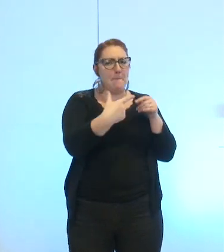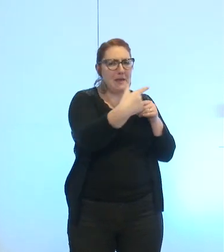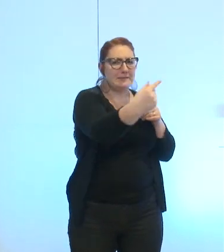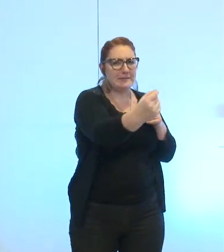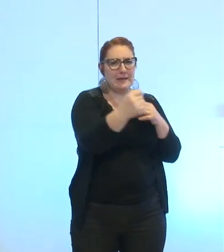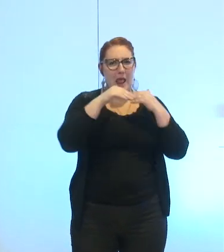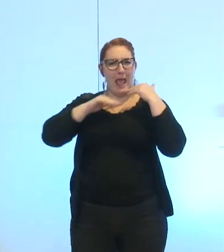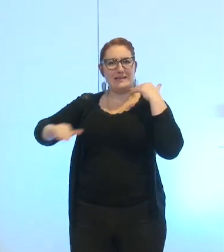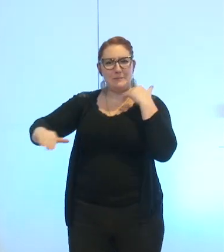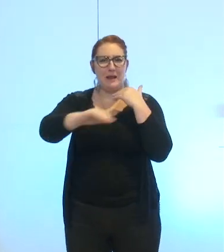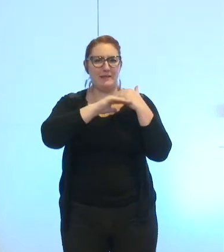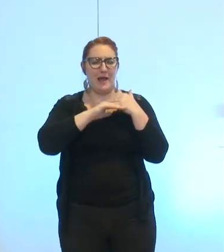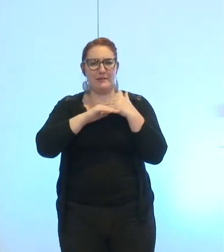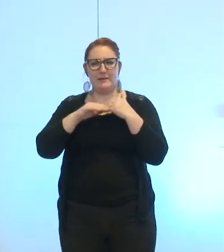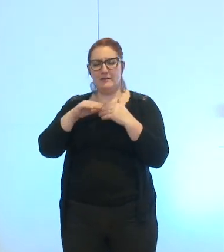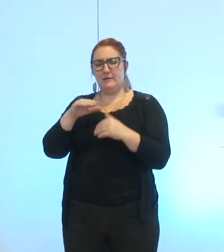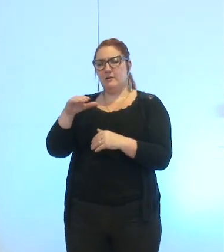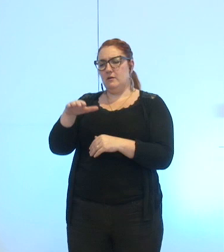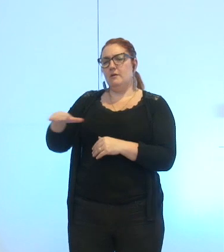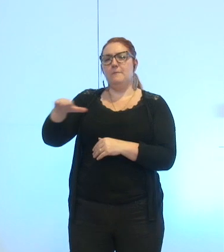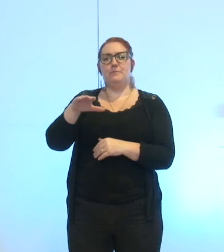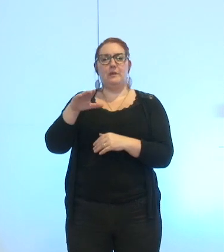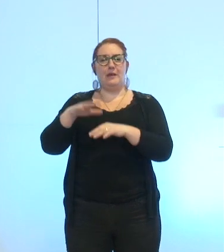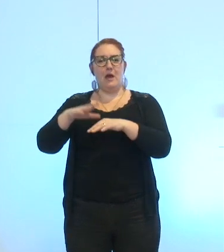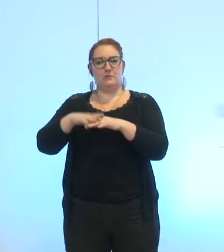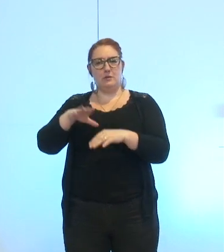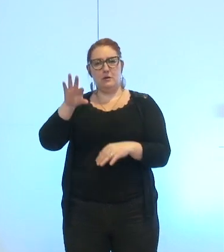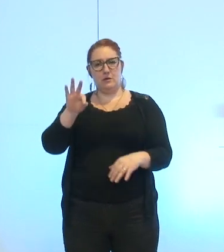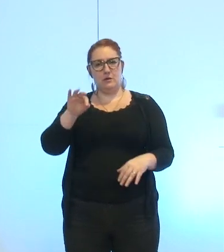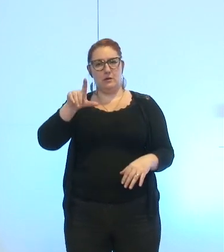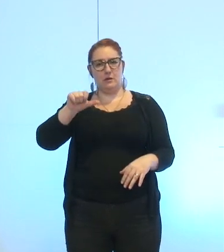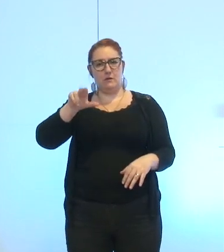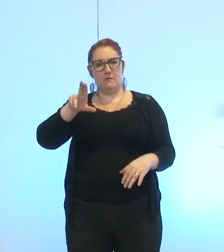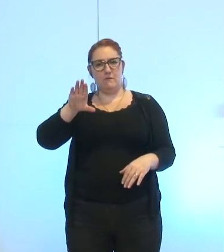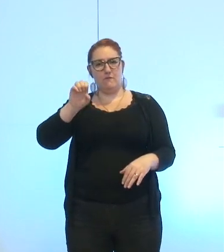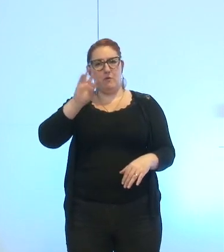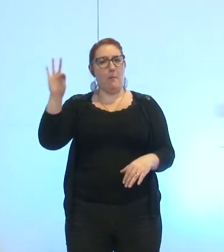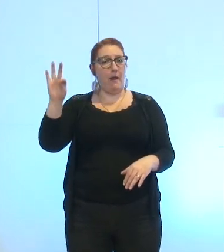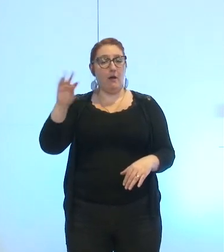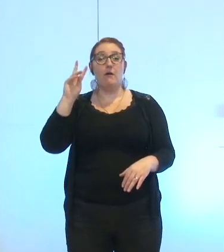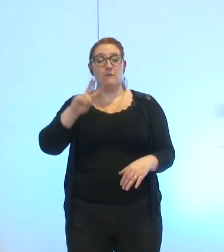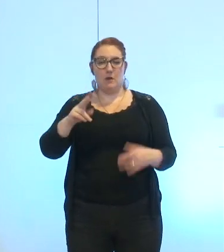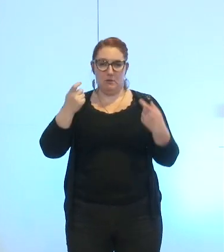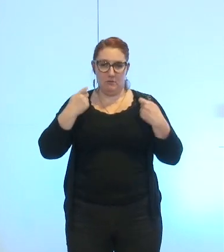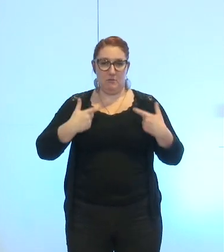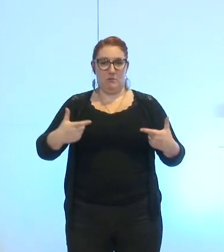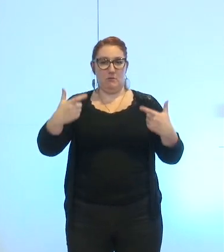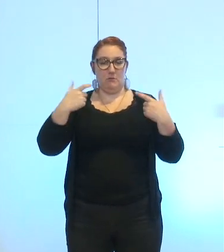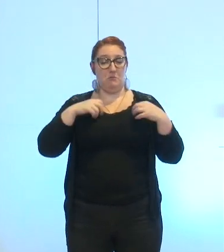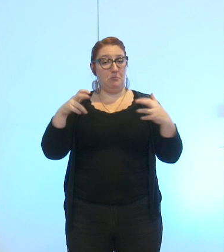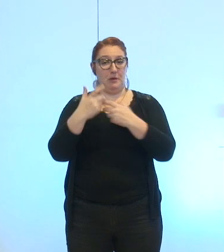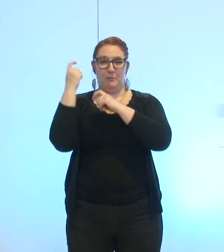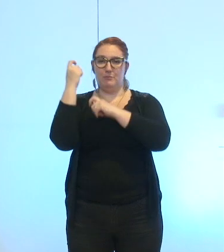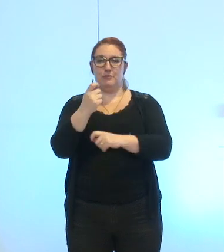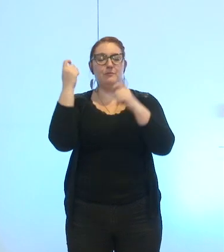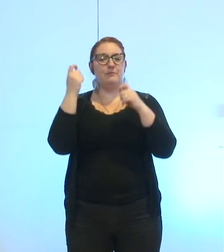Flober ces opérations sont très coûteuses pour la collectivité la participation de la ville de Grenoble à la fin de l'opération